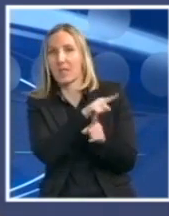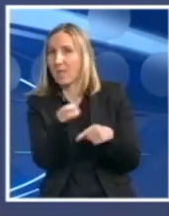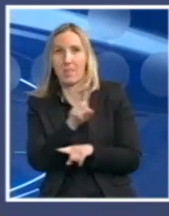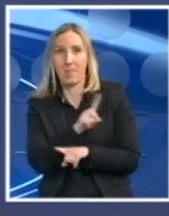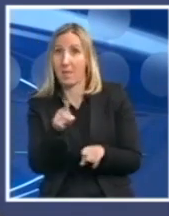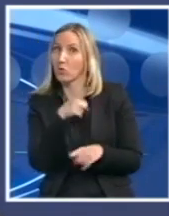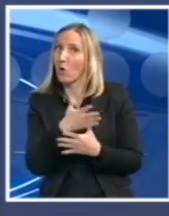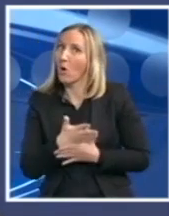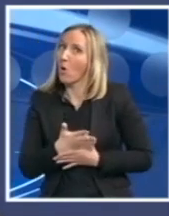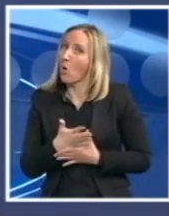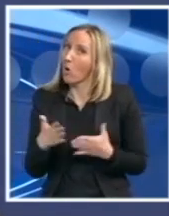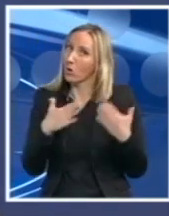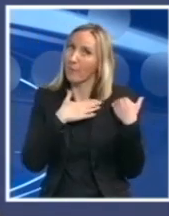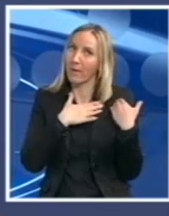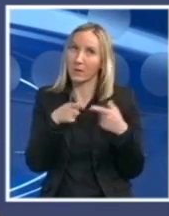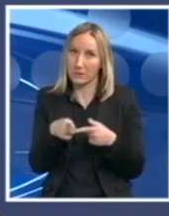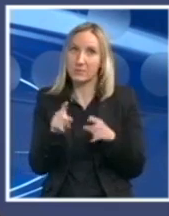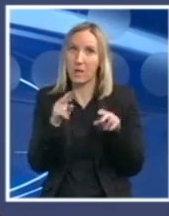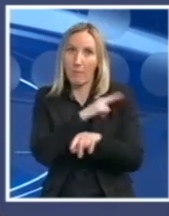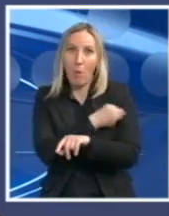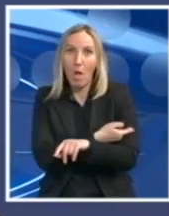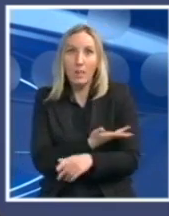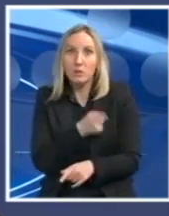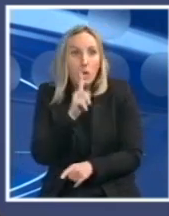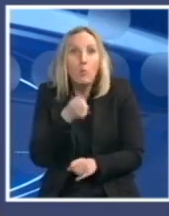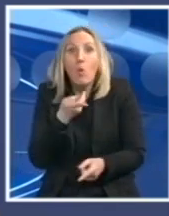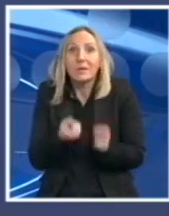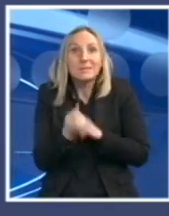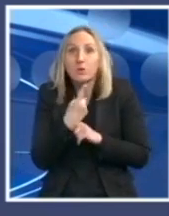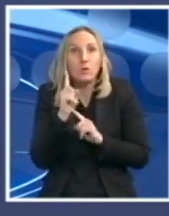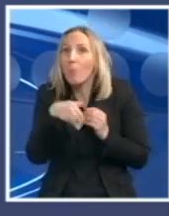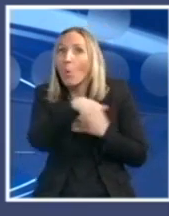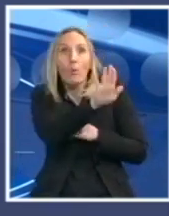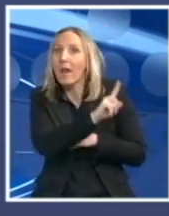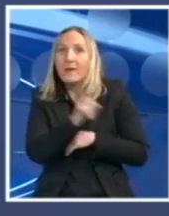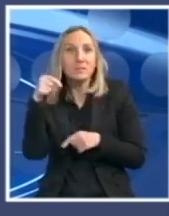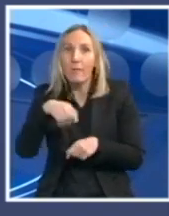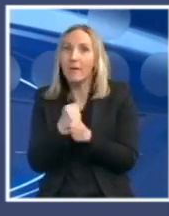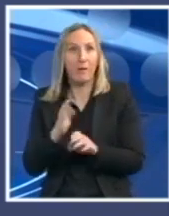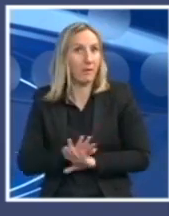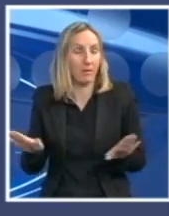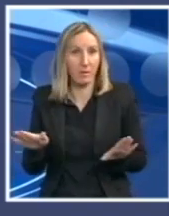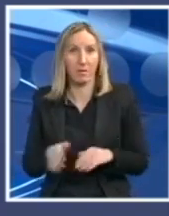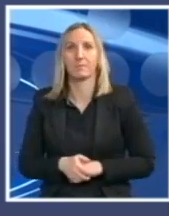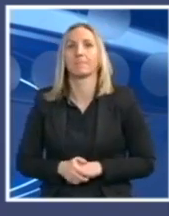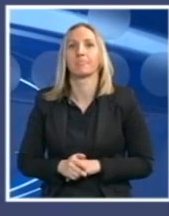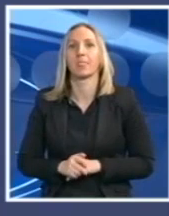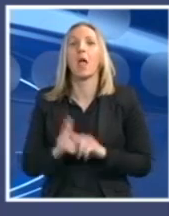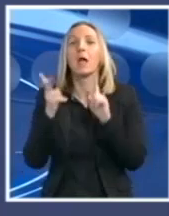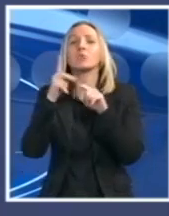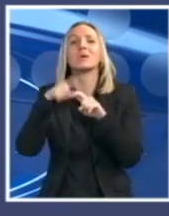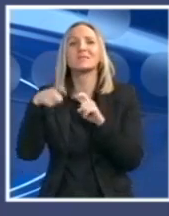za tu kliniku, ali je to nešto što je nužno. Druga stvar je što inače ti bez